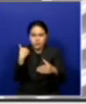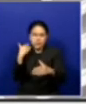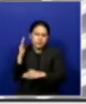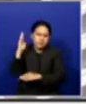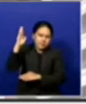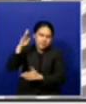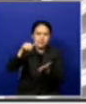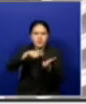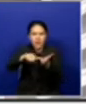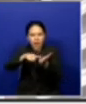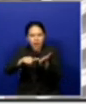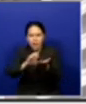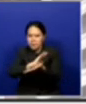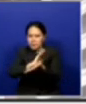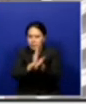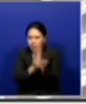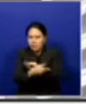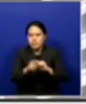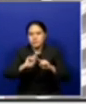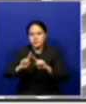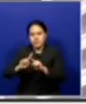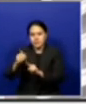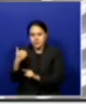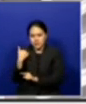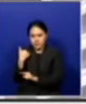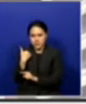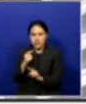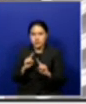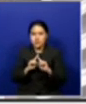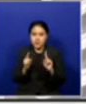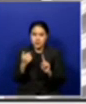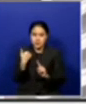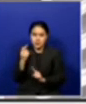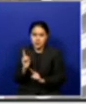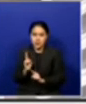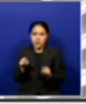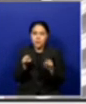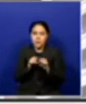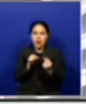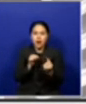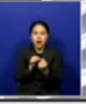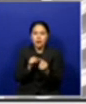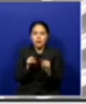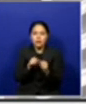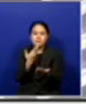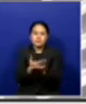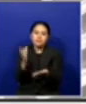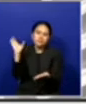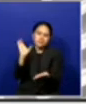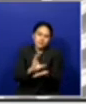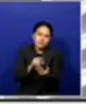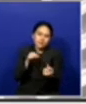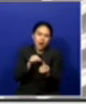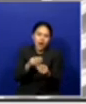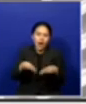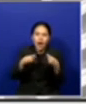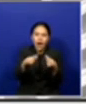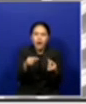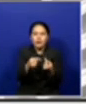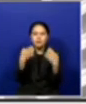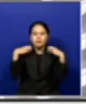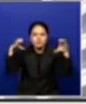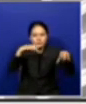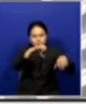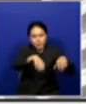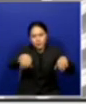แก้ไขเปลี่ยนแปลงรายการแม้ว่าการแก้ไขเปลี่ยนแปลงรายการนั้นจะเป็นการคืนงบประมาณให้กับหน่วยงานราชการเขาก็จะทำครับเพราะเ